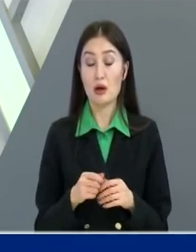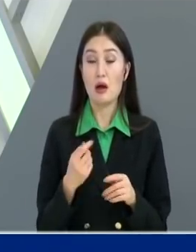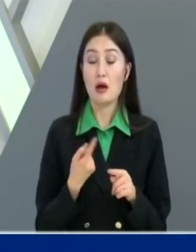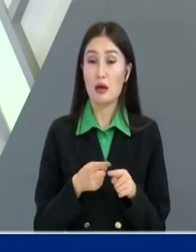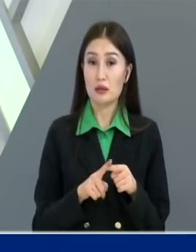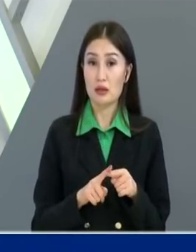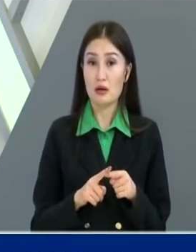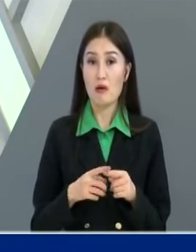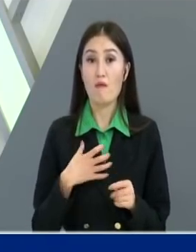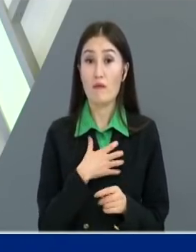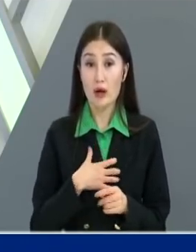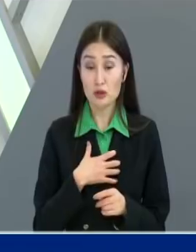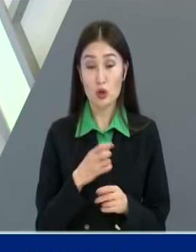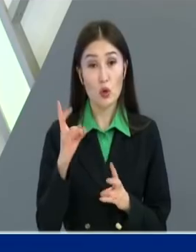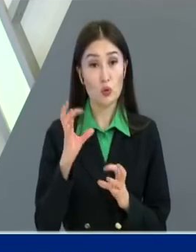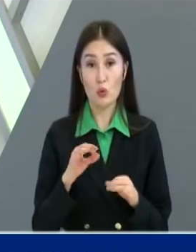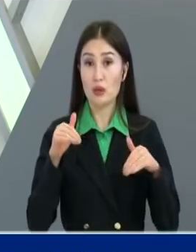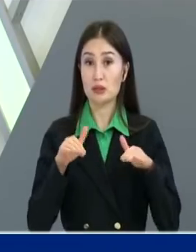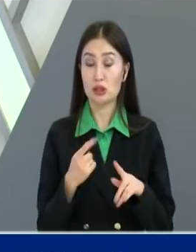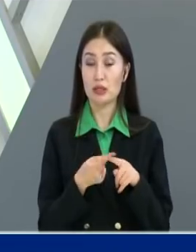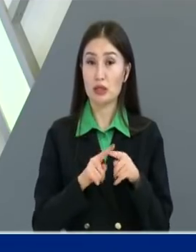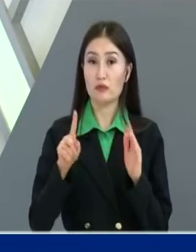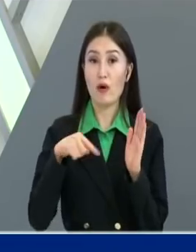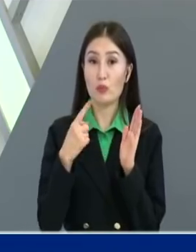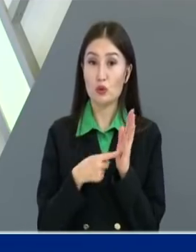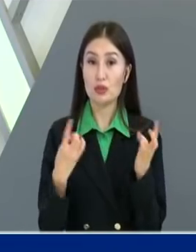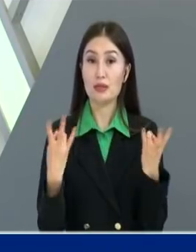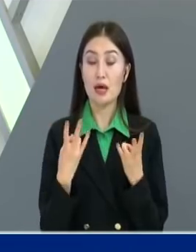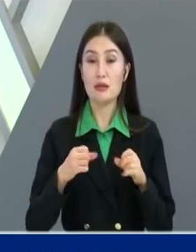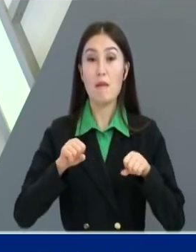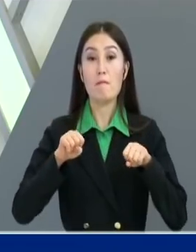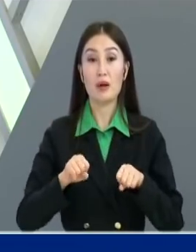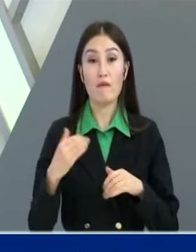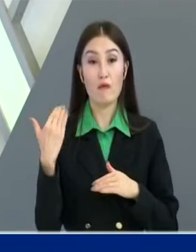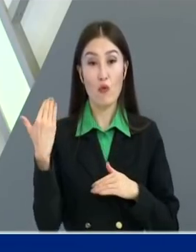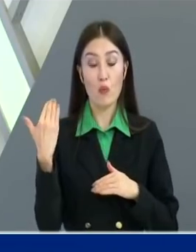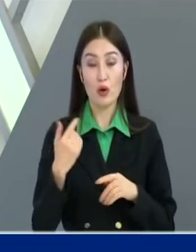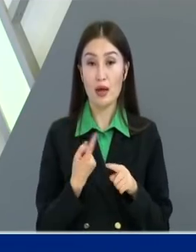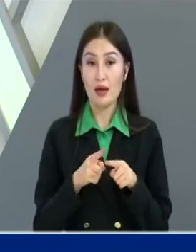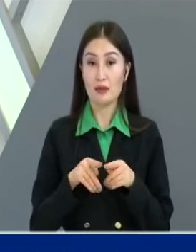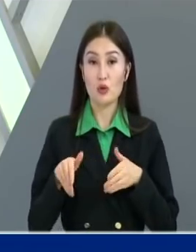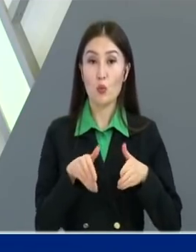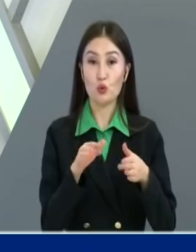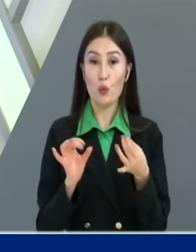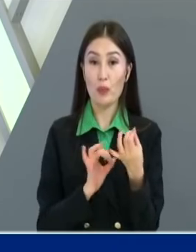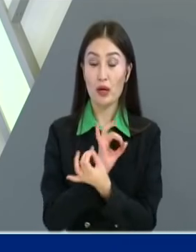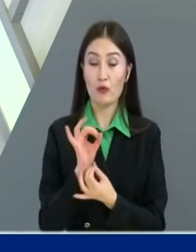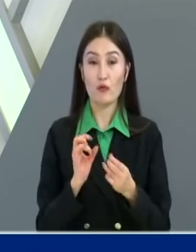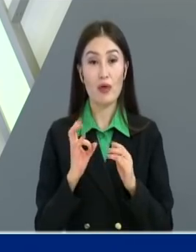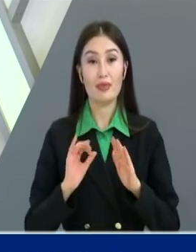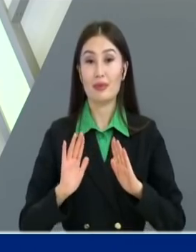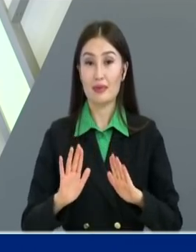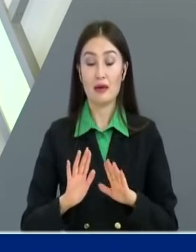обоснованные, актуальные, но решать эти вопросы надо в правовом поле. Эти вопросы надо решать путем переговоров, но не вот